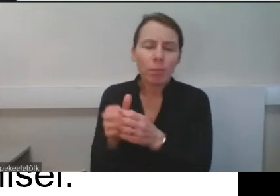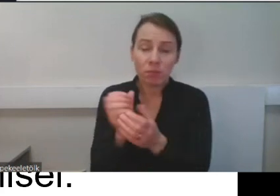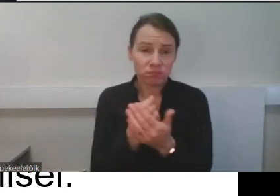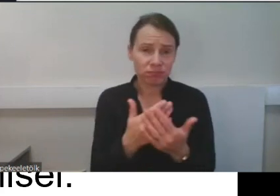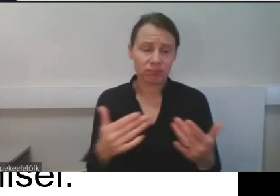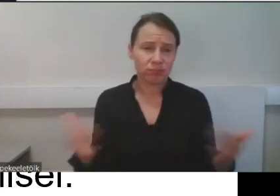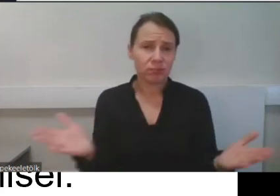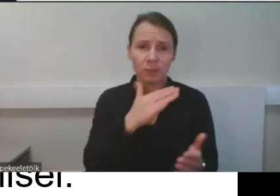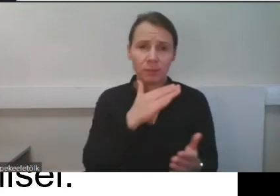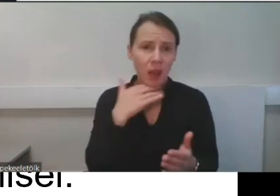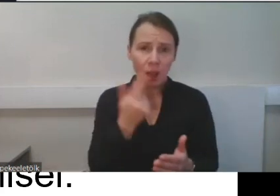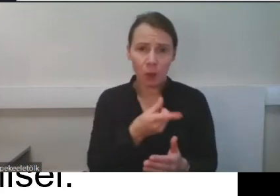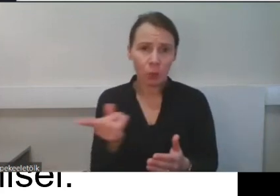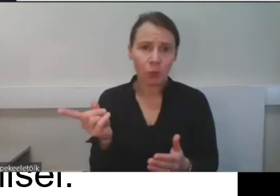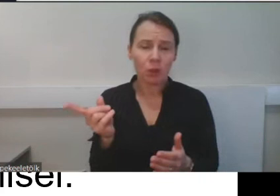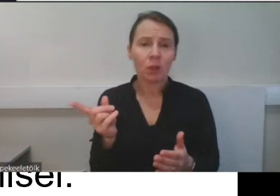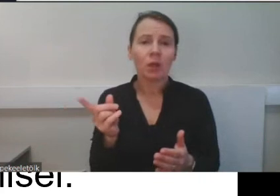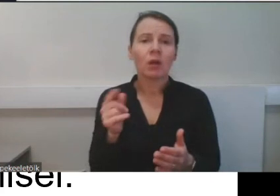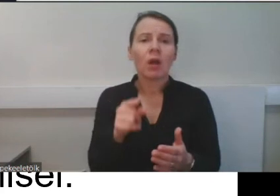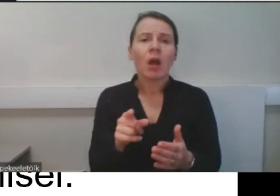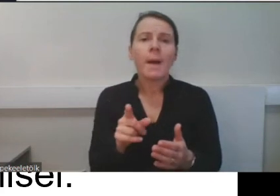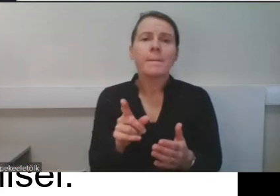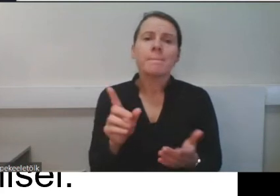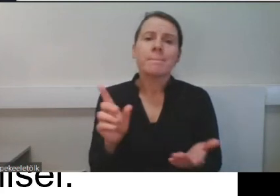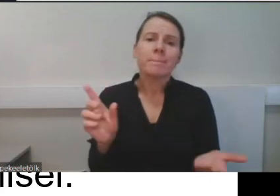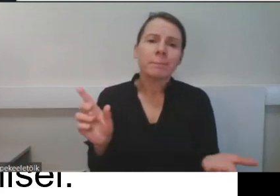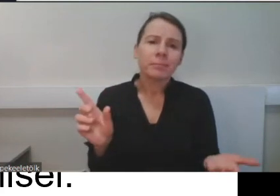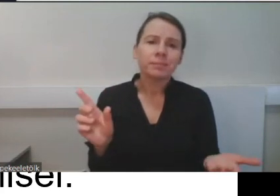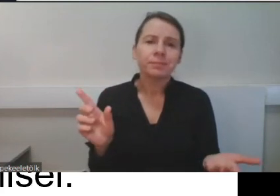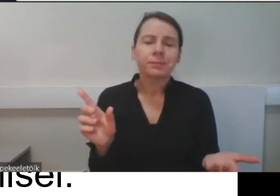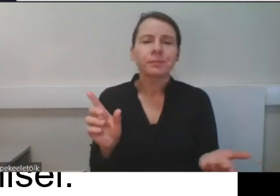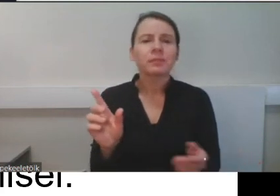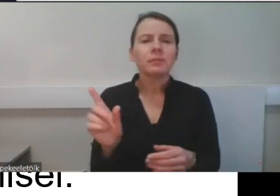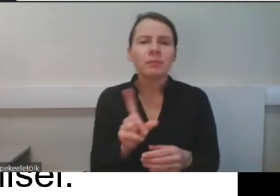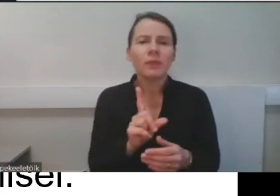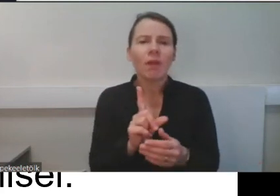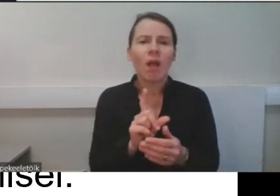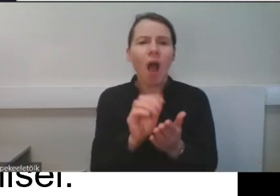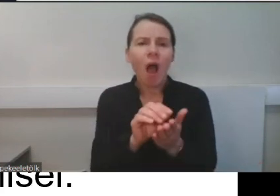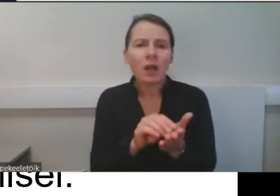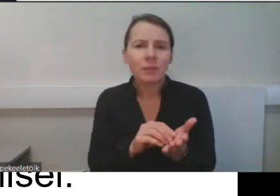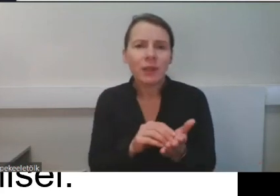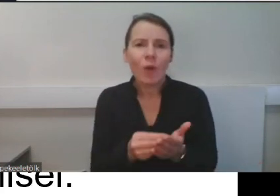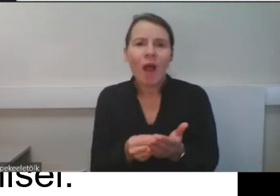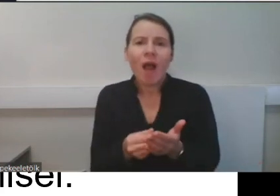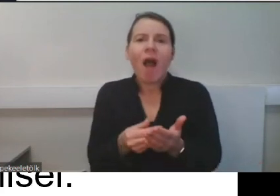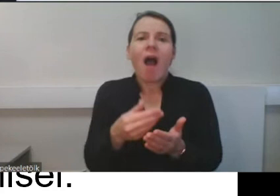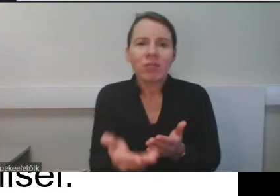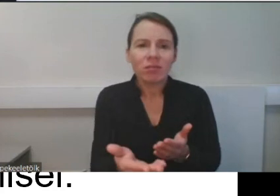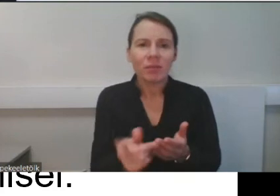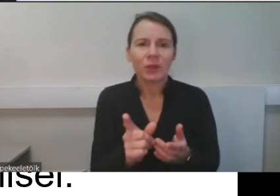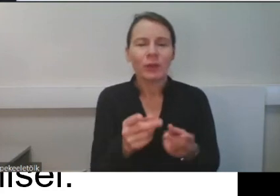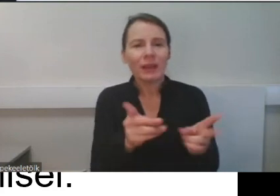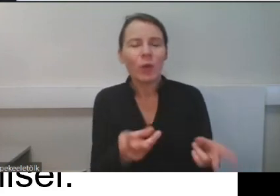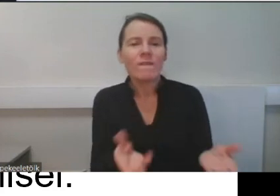nagu kombinatsioonid, et kuidas siis tegelikult, kes võiks olla, kuidas ennetada nagu seda, et inimesi või kuidas nagu mõelda